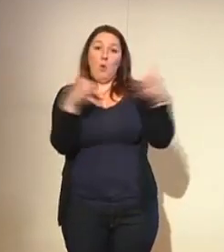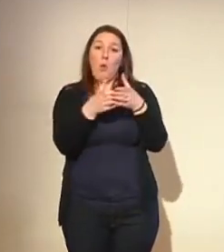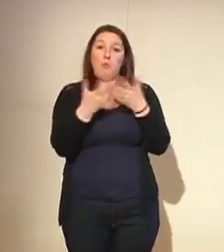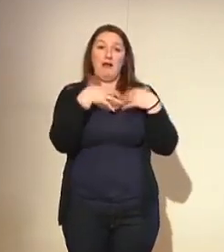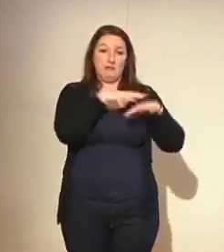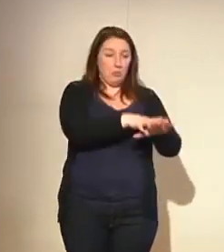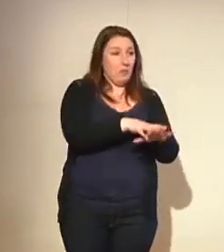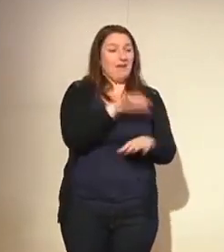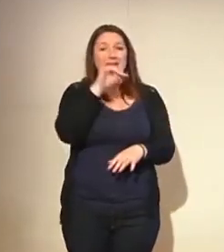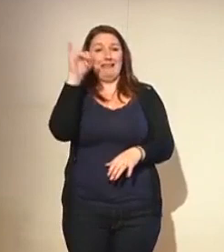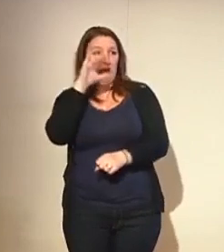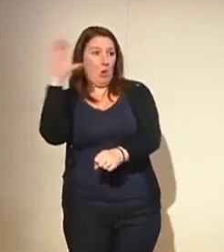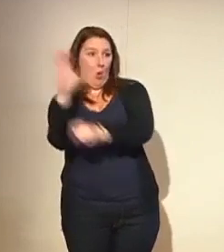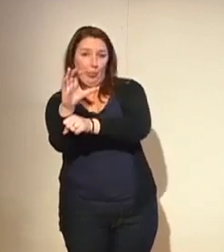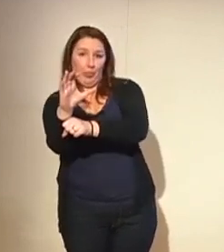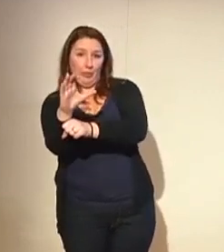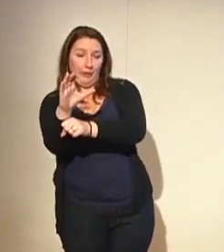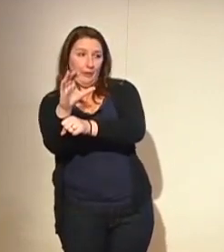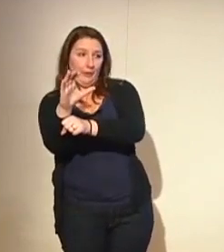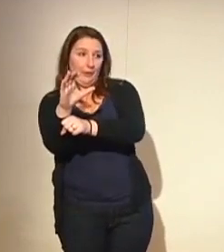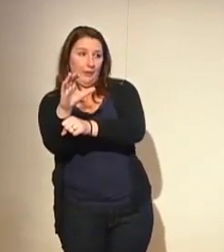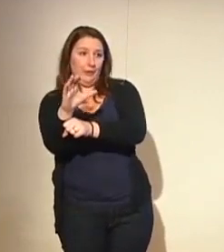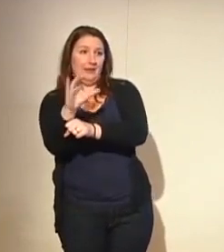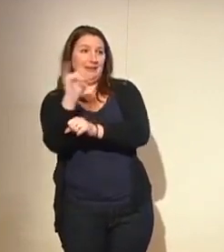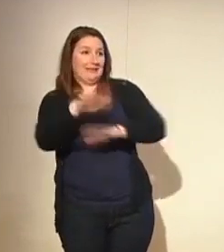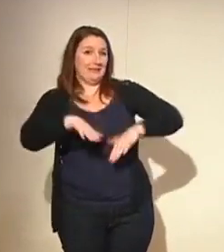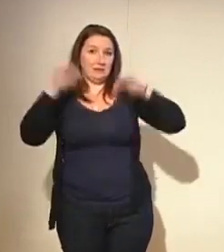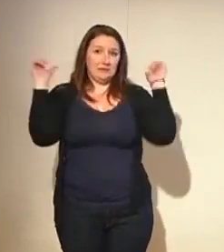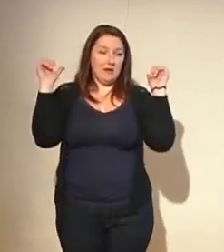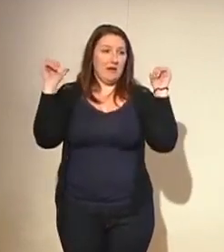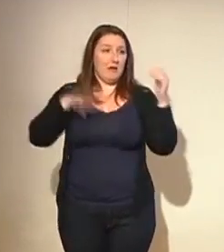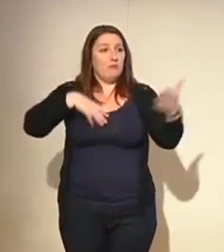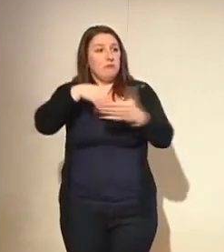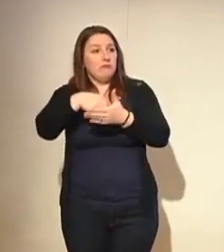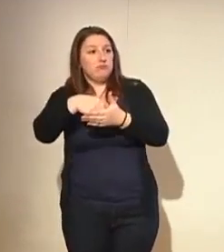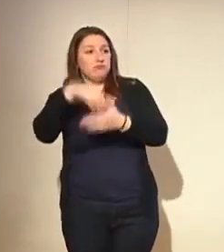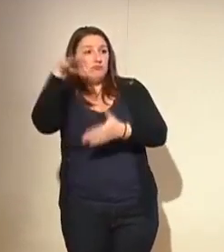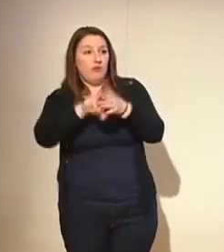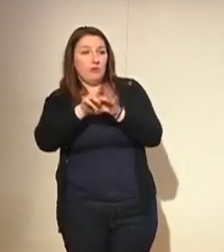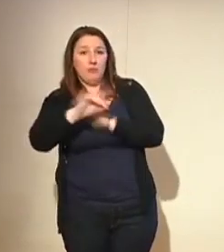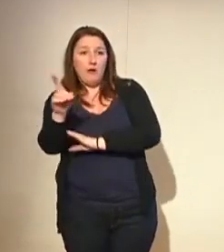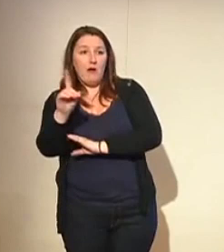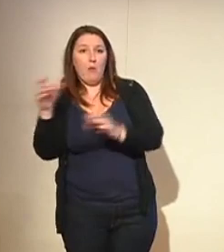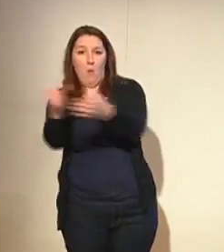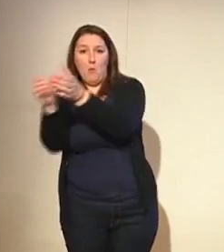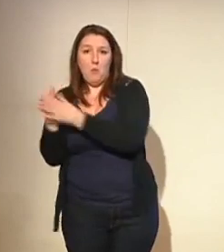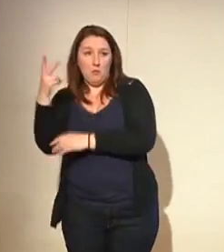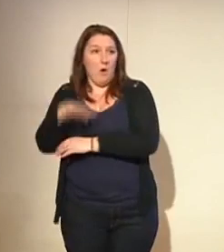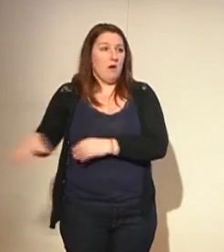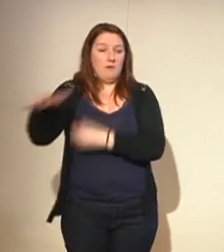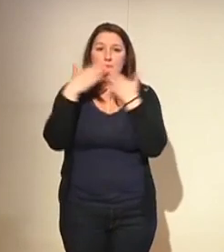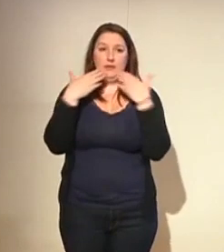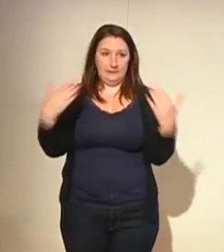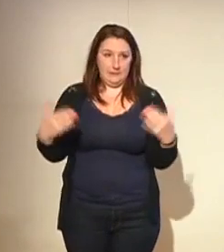Rassemblement qui est contre qui s'abstient qui prend pas part au vote les trois autres groupes